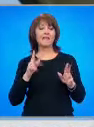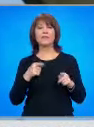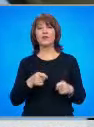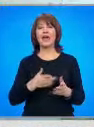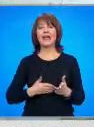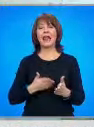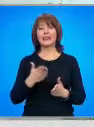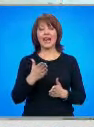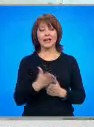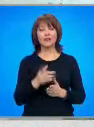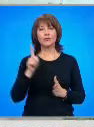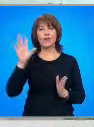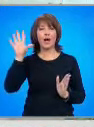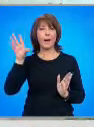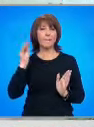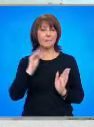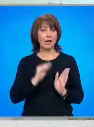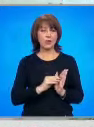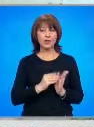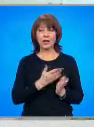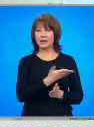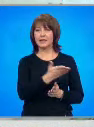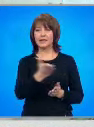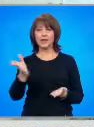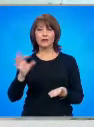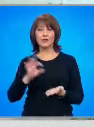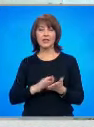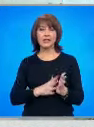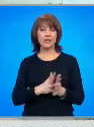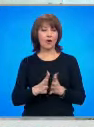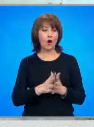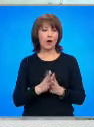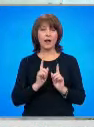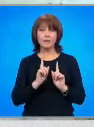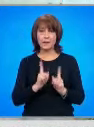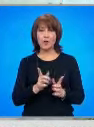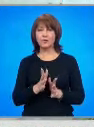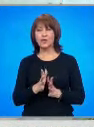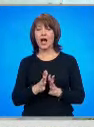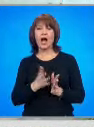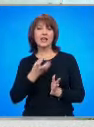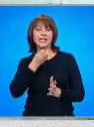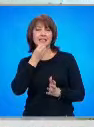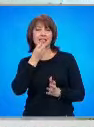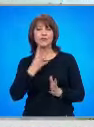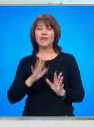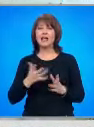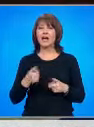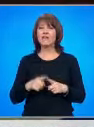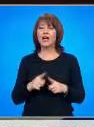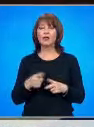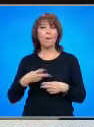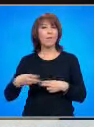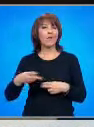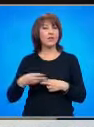начина да достигне приложението до повече хора, така че да можем да накараме да се случва и някаква